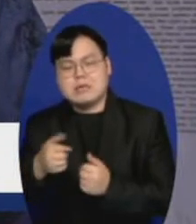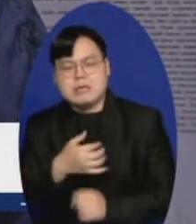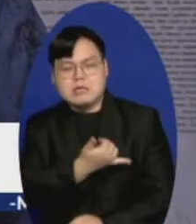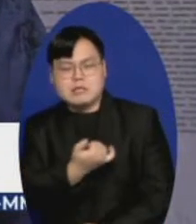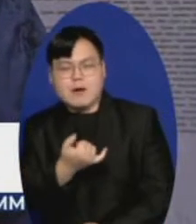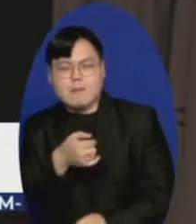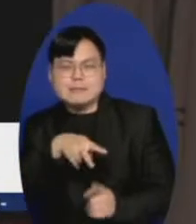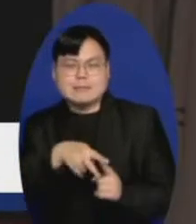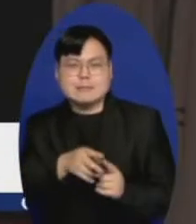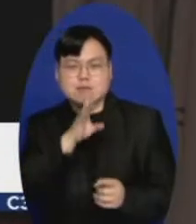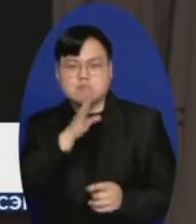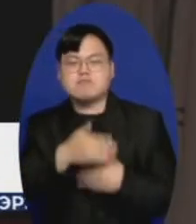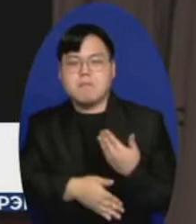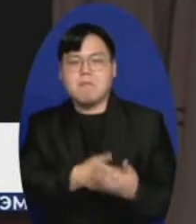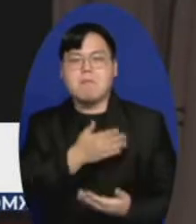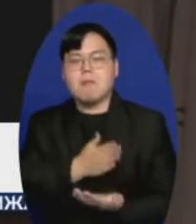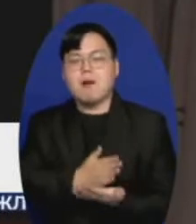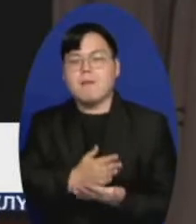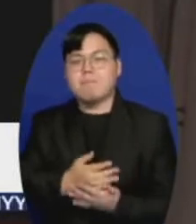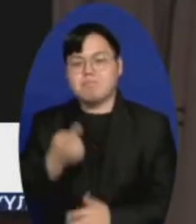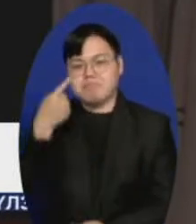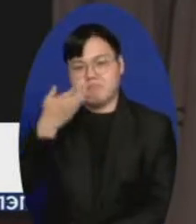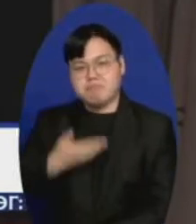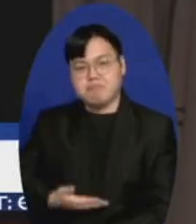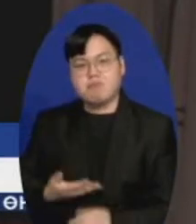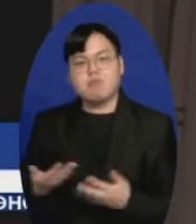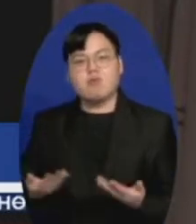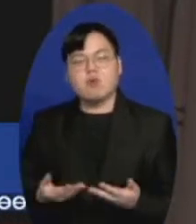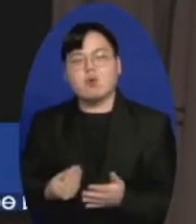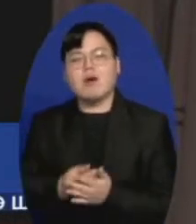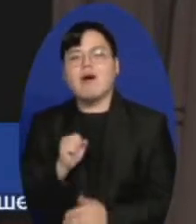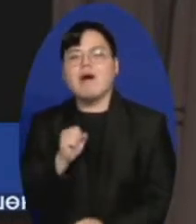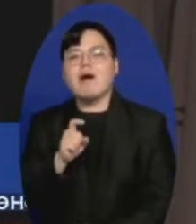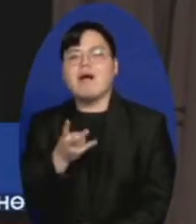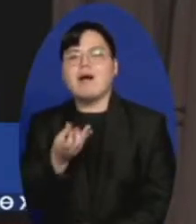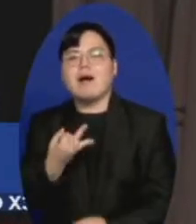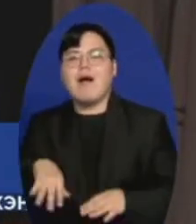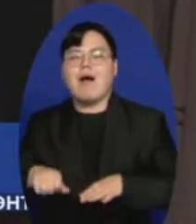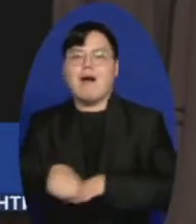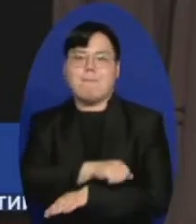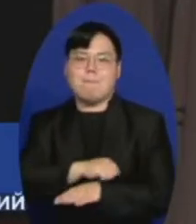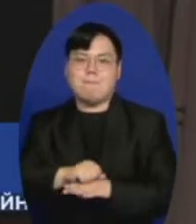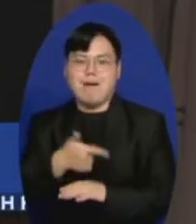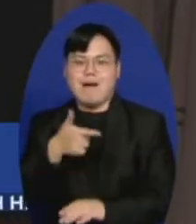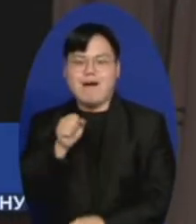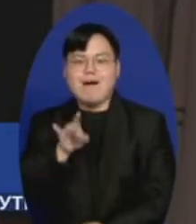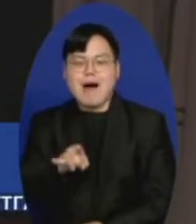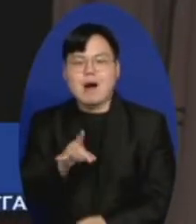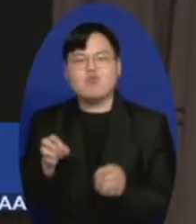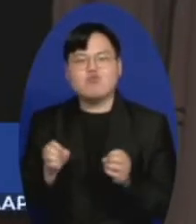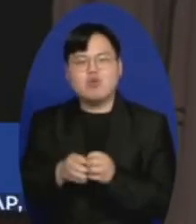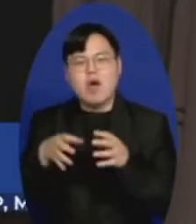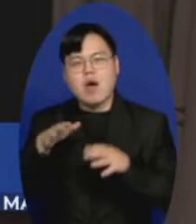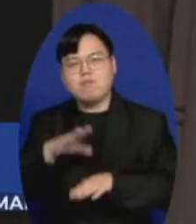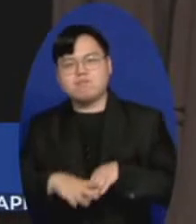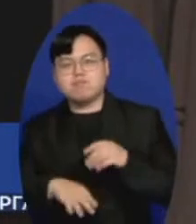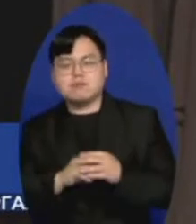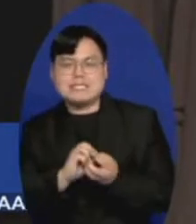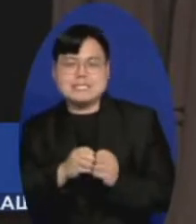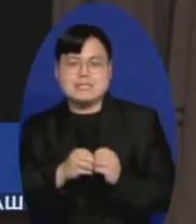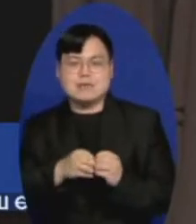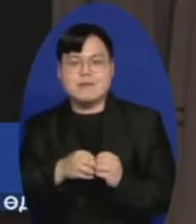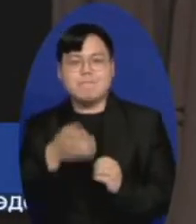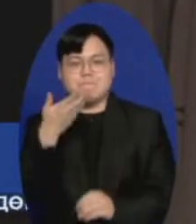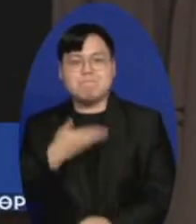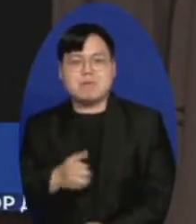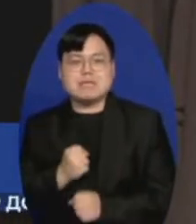үйлчлэх юм байдлууд бол харагдж байгаа юм байна. За би жишээлбэл энд Архангай аймгийн одоо гаруулаачдын бүтээл дээр ажиллаж байна. Тэгэхээр